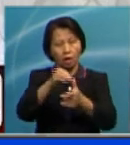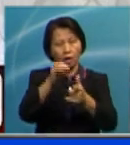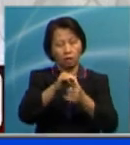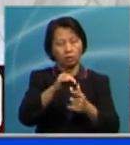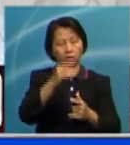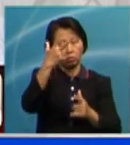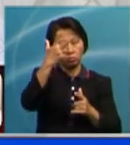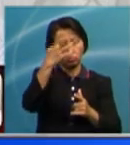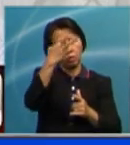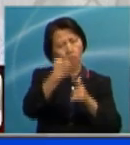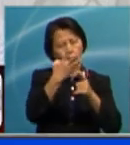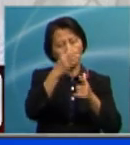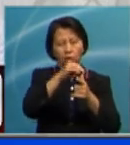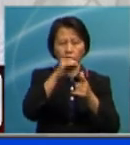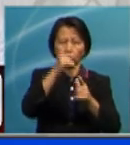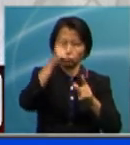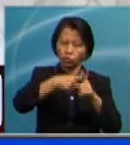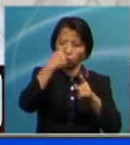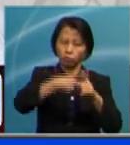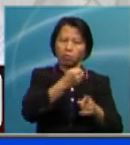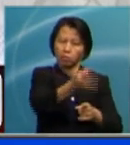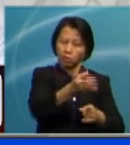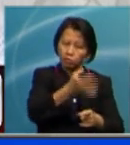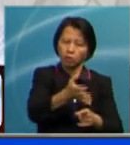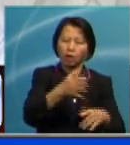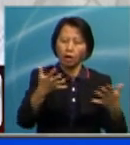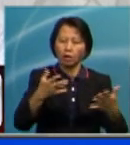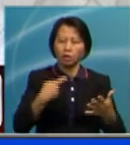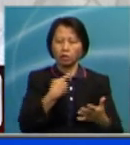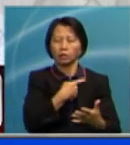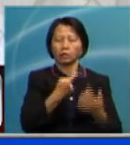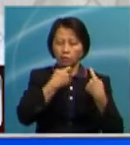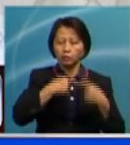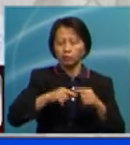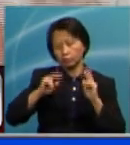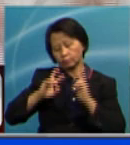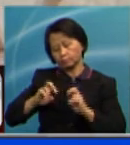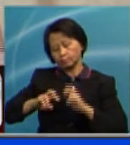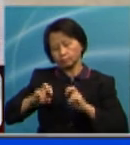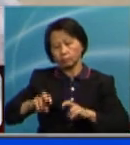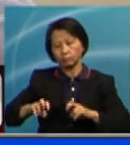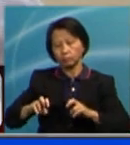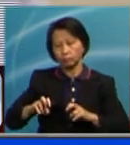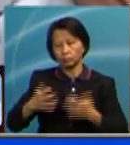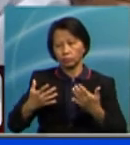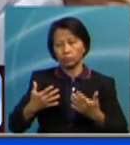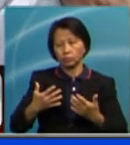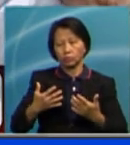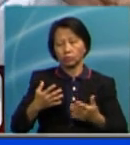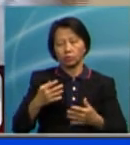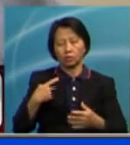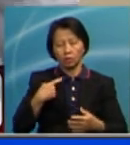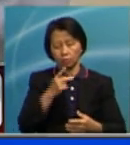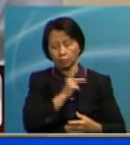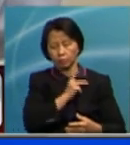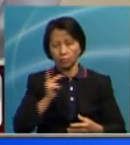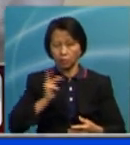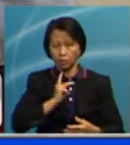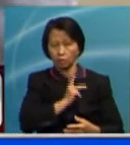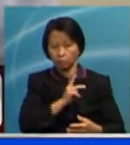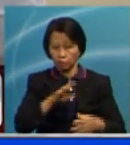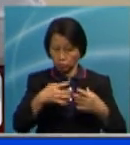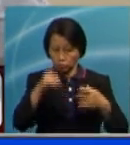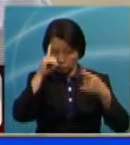a monly itu yang kita kita sedang sedang kaji we have disc the cabinet kabinet pun